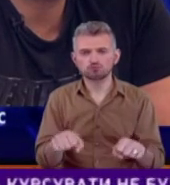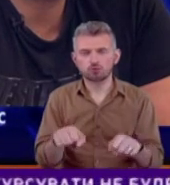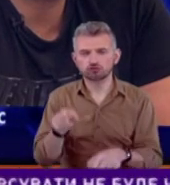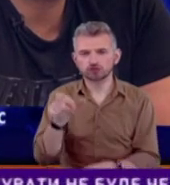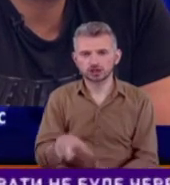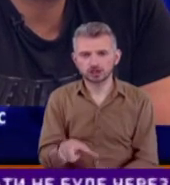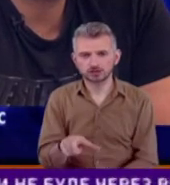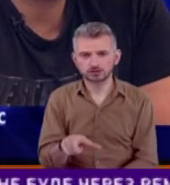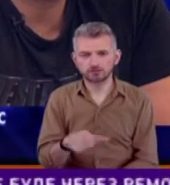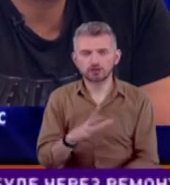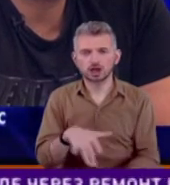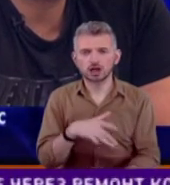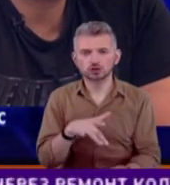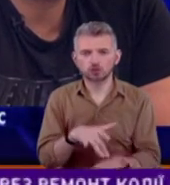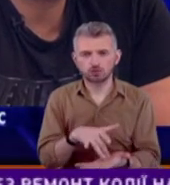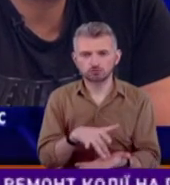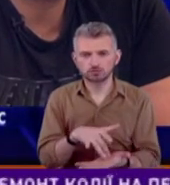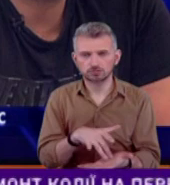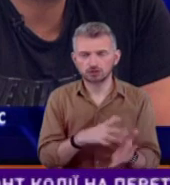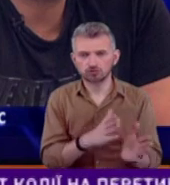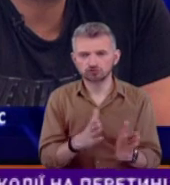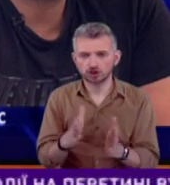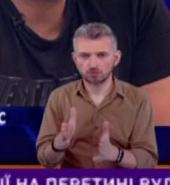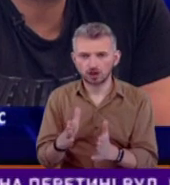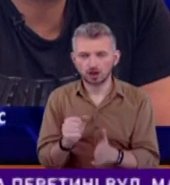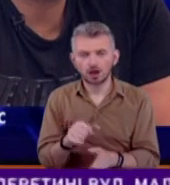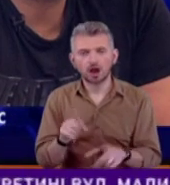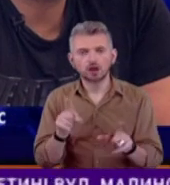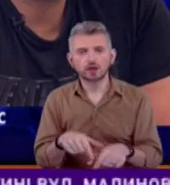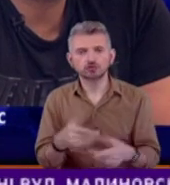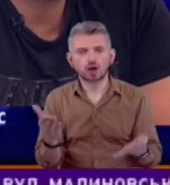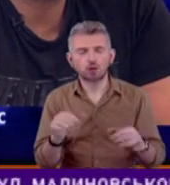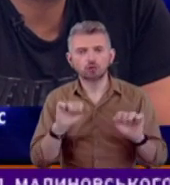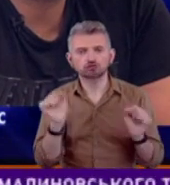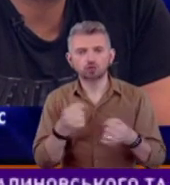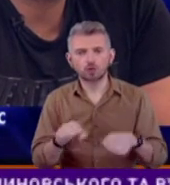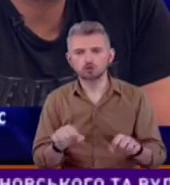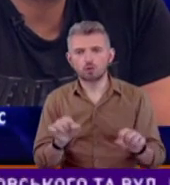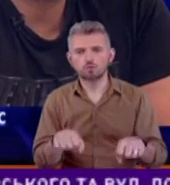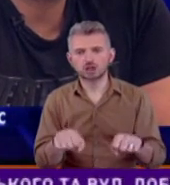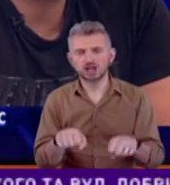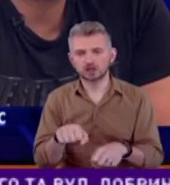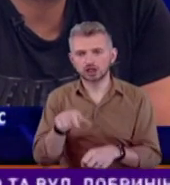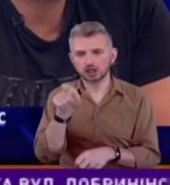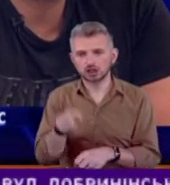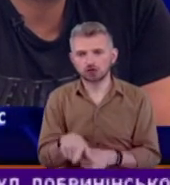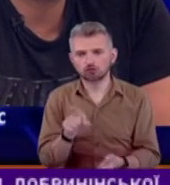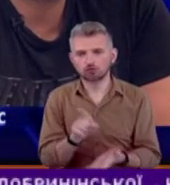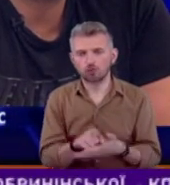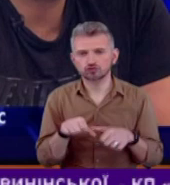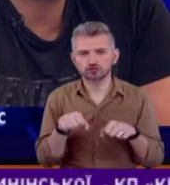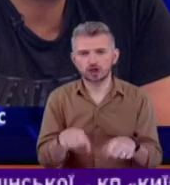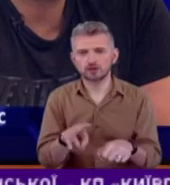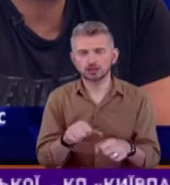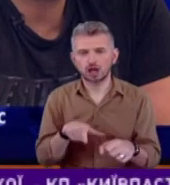мотоциклист в городском режиме, а также с какой скоростью мотоциклист должен ездить на